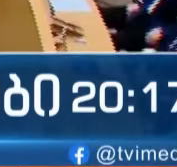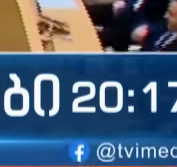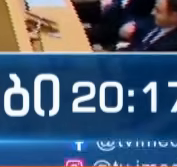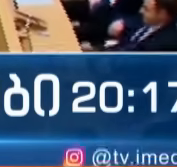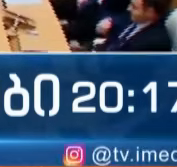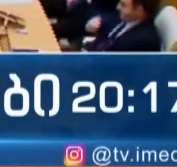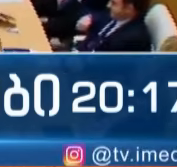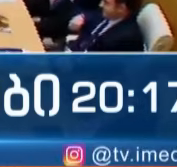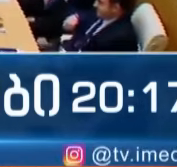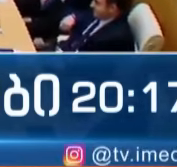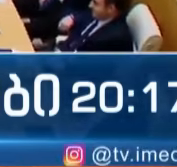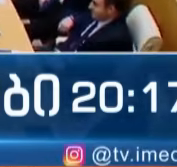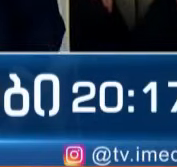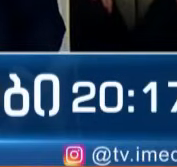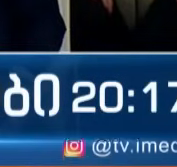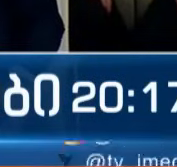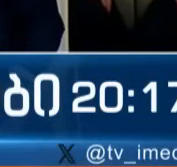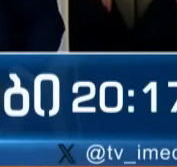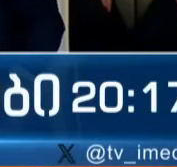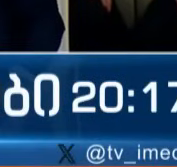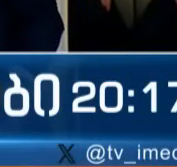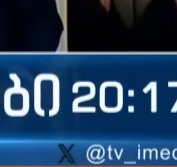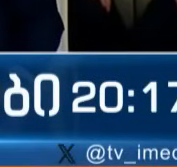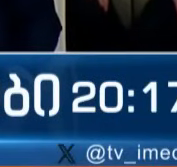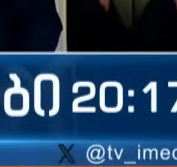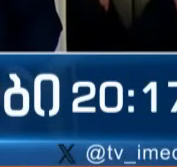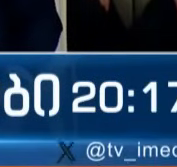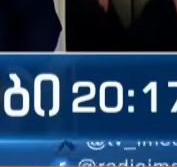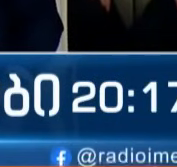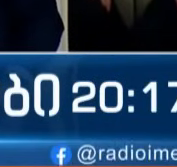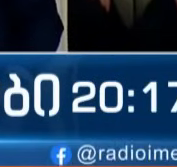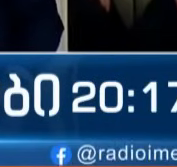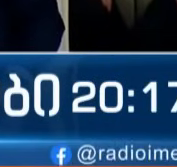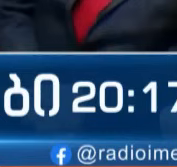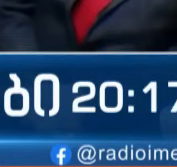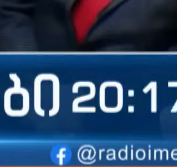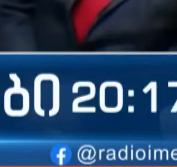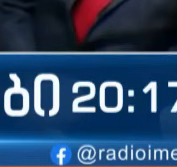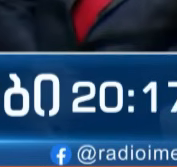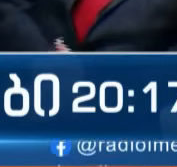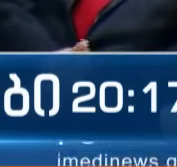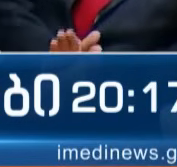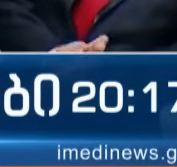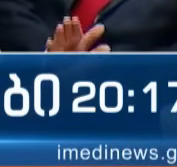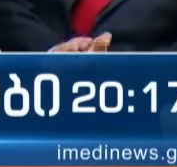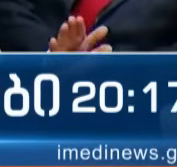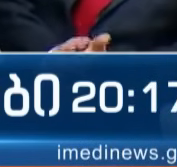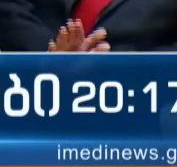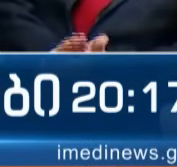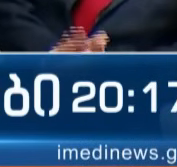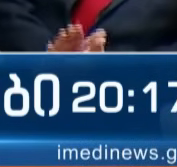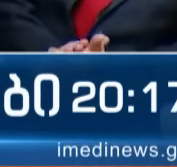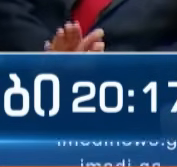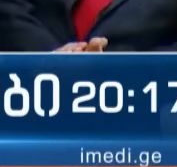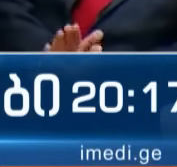განმავლობაში მთავრობა უზრუნველყოფს ყველა იმ დაპირების შესრულებას, რაც არსებულ დოკუმენტში უკვე გაწერილია. Ახალი პრემიერისთვის პრიორიტეტებს შორის არის